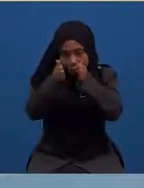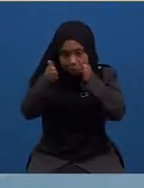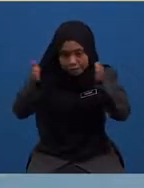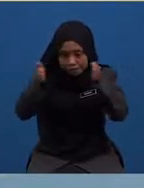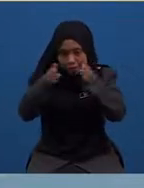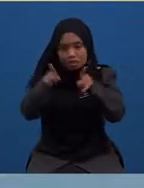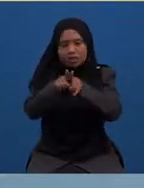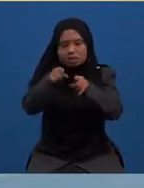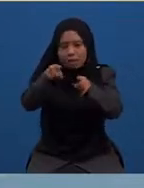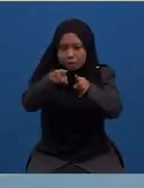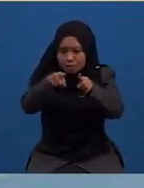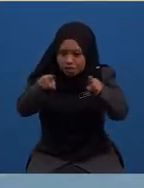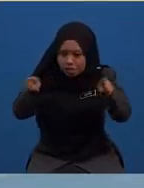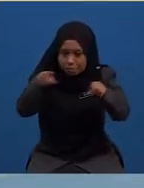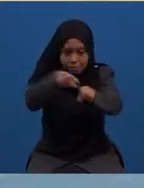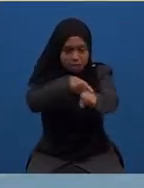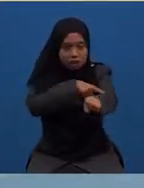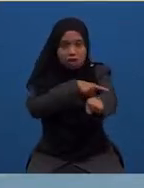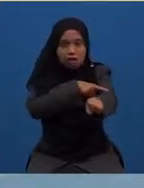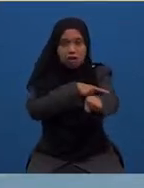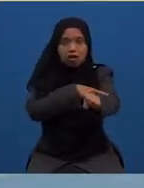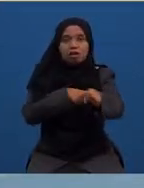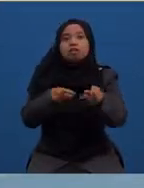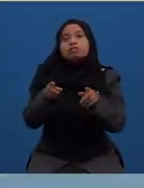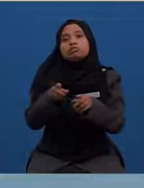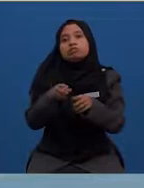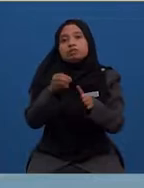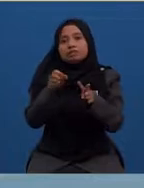panjang. Manakala segi empat sama pula,